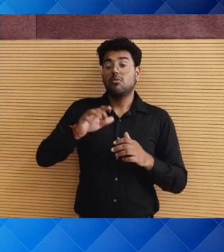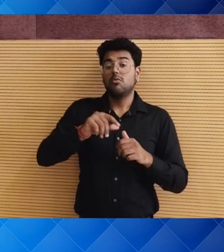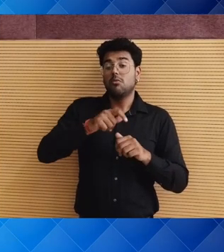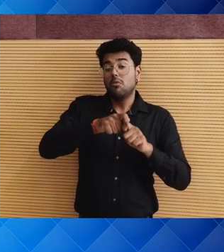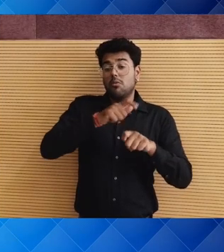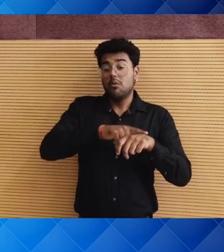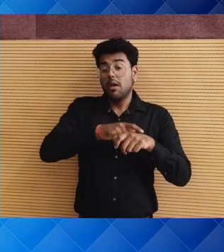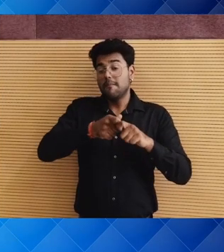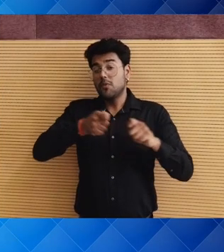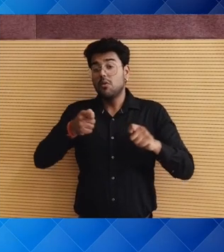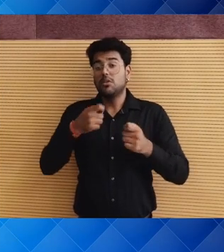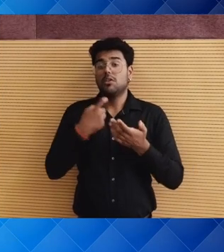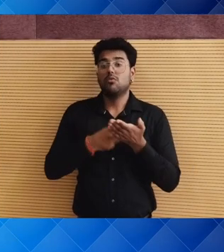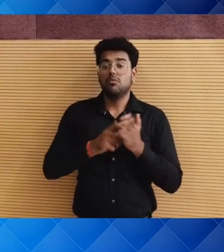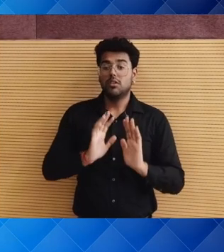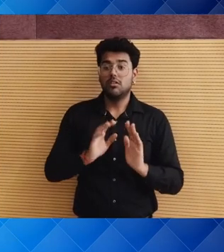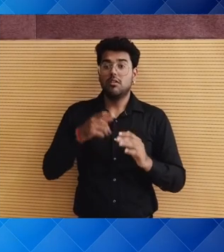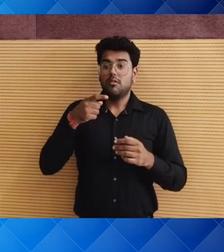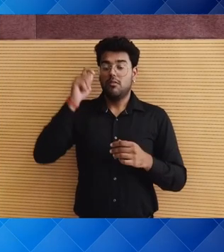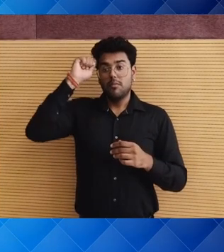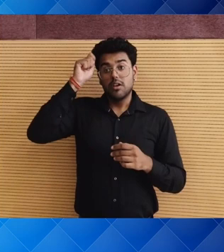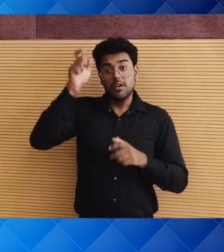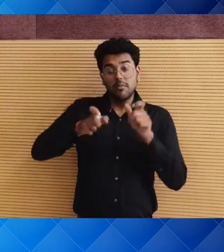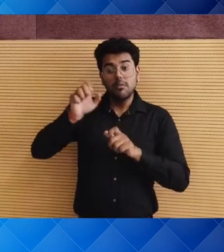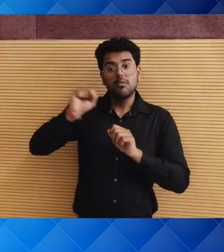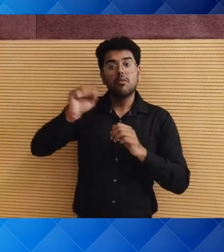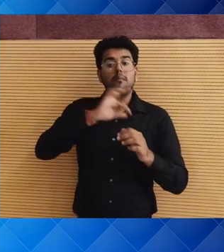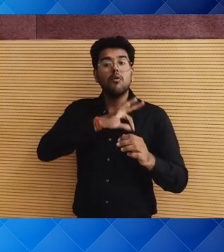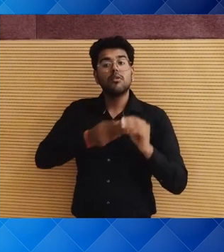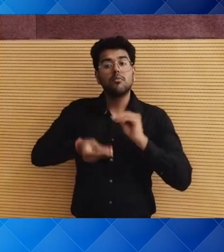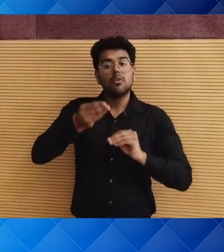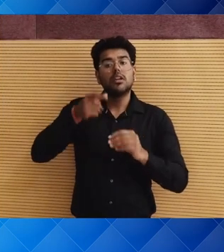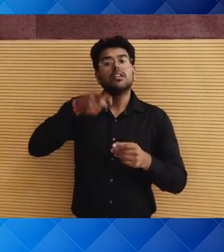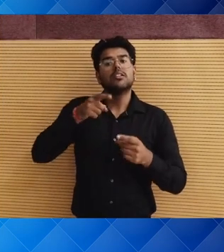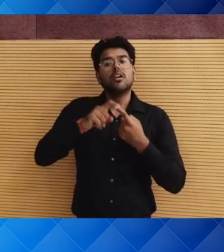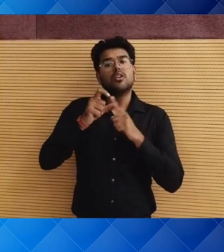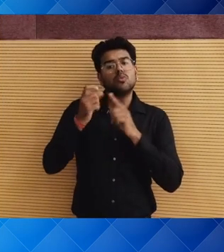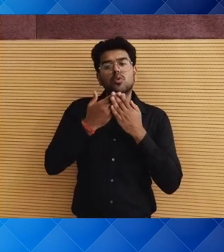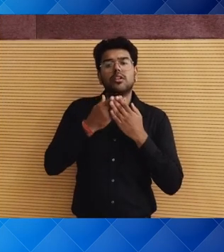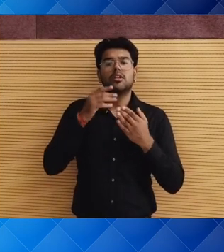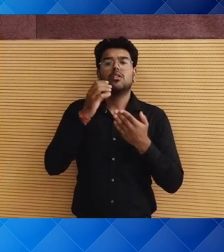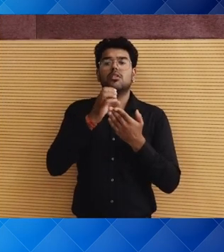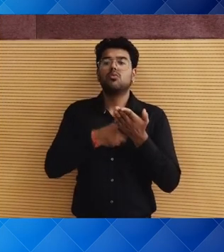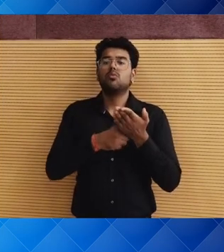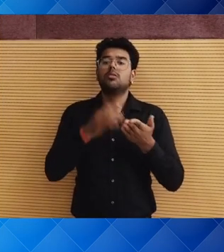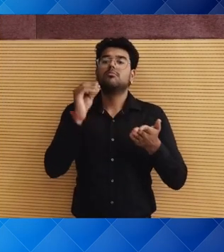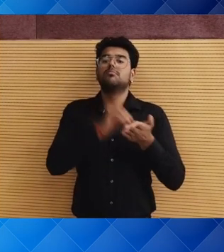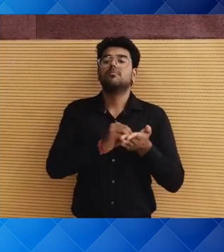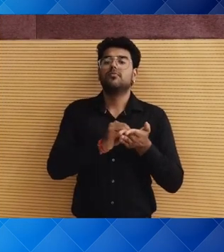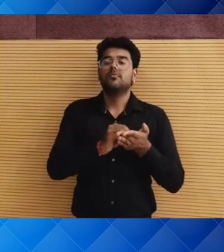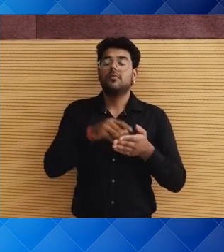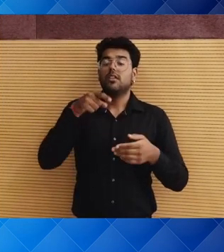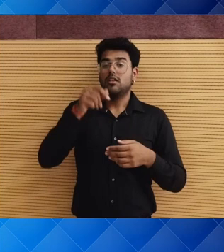और ब्रिटिश हुकूमत को आर्थिक फायदा मिलकर रहे, ऐसा एक शिक्षा प्रणाली लाना है। मित्रों,